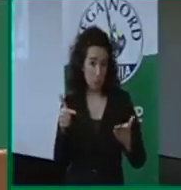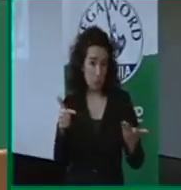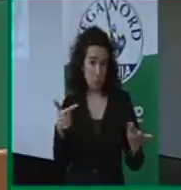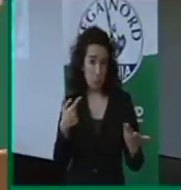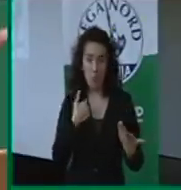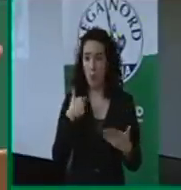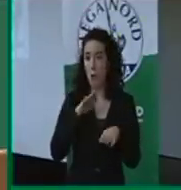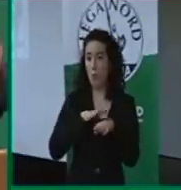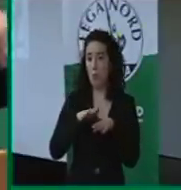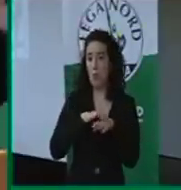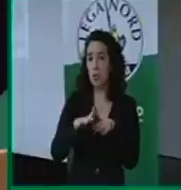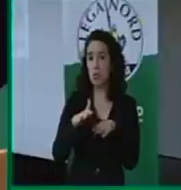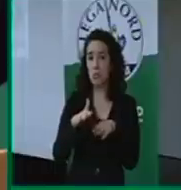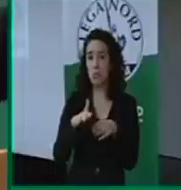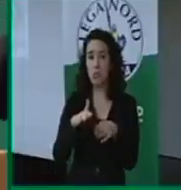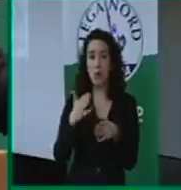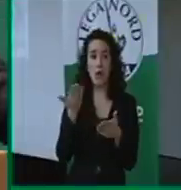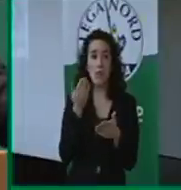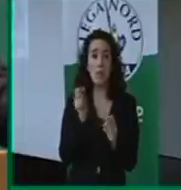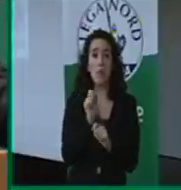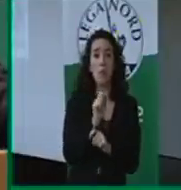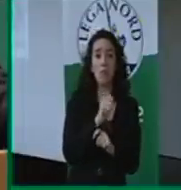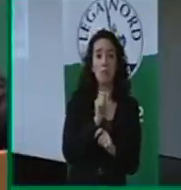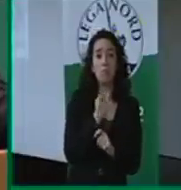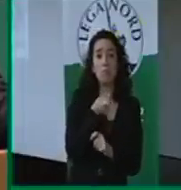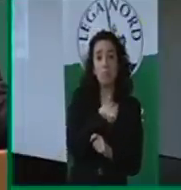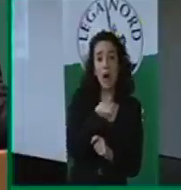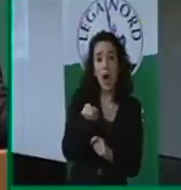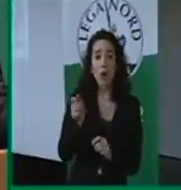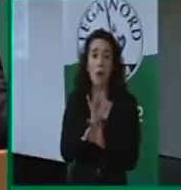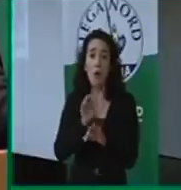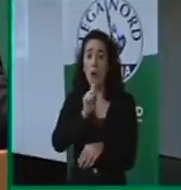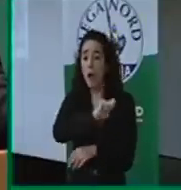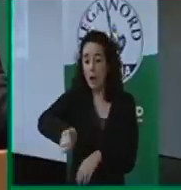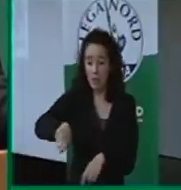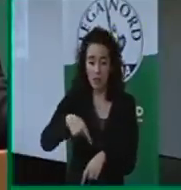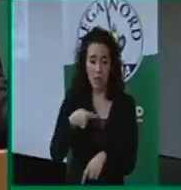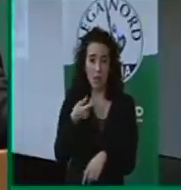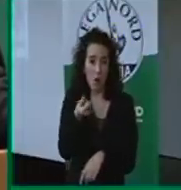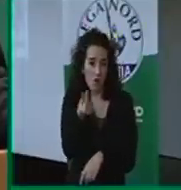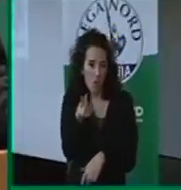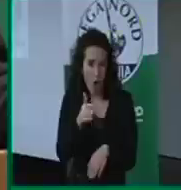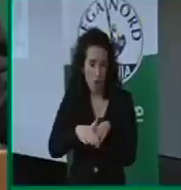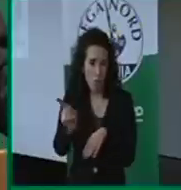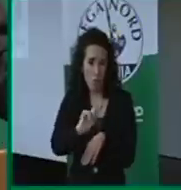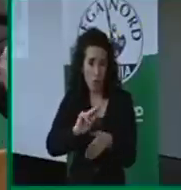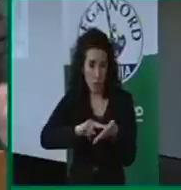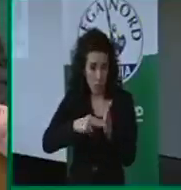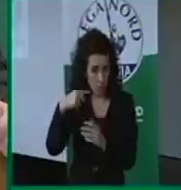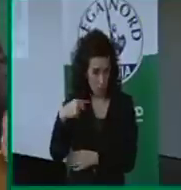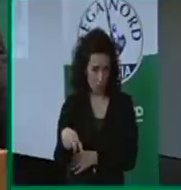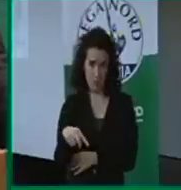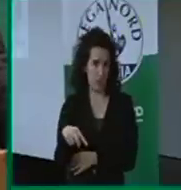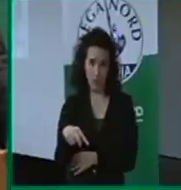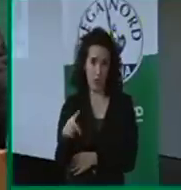sono abituato lo uso per pagare qualche volta non lo uso neanche uso la carta di credito chi se ne frega non è quello sicuramente Il problema